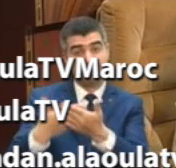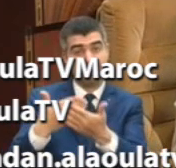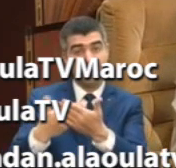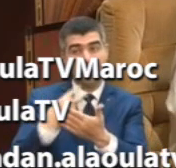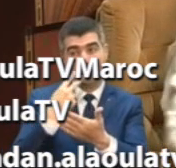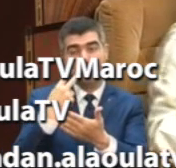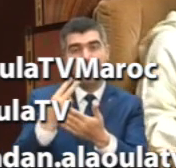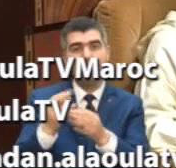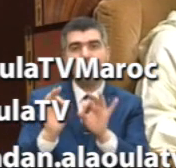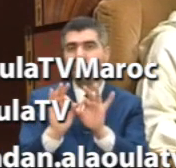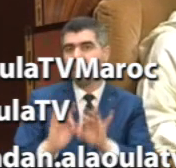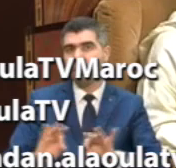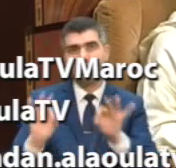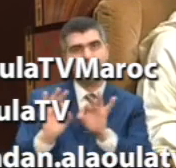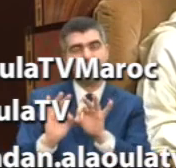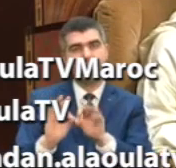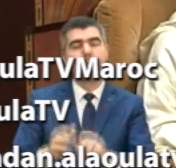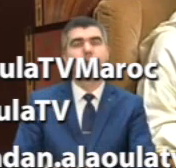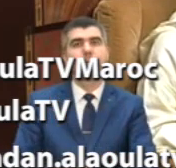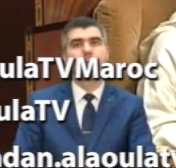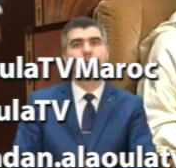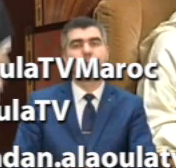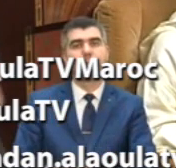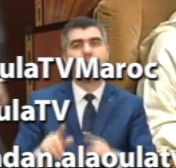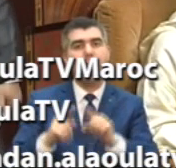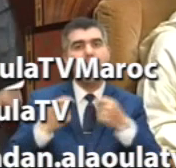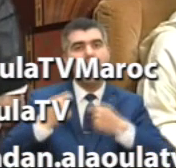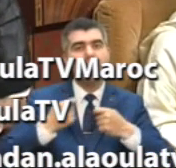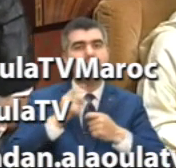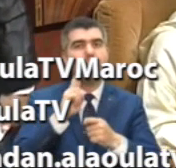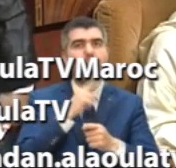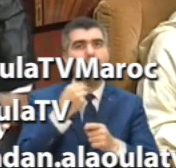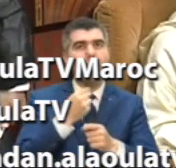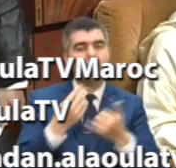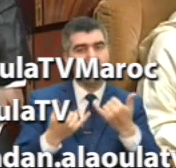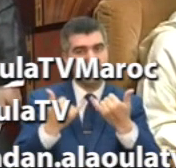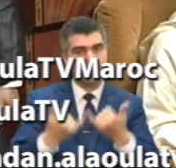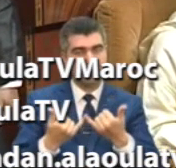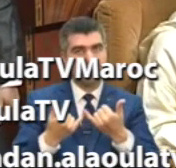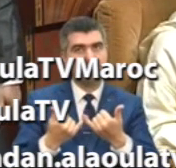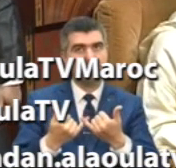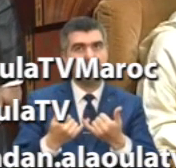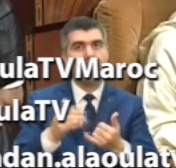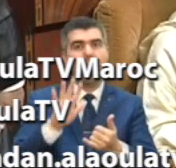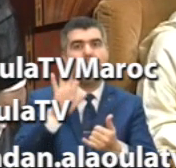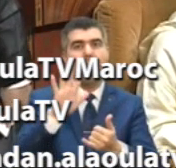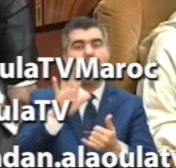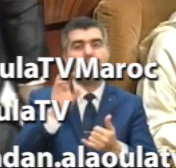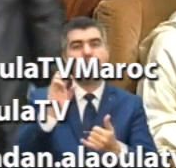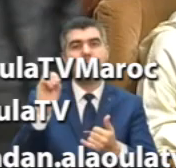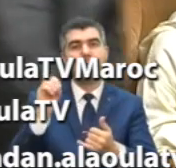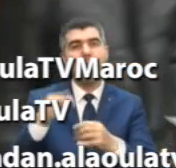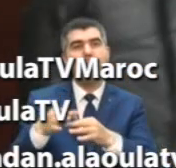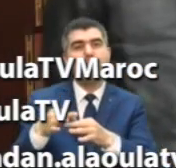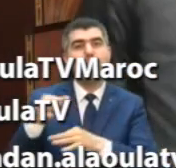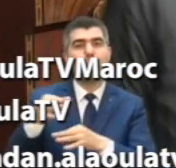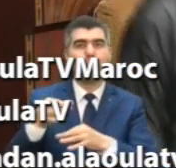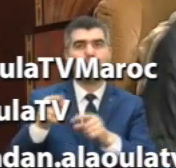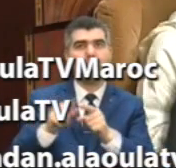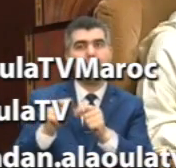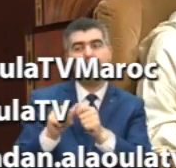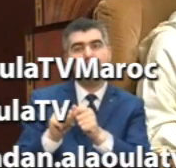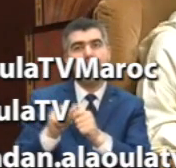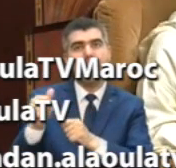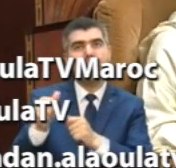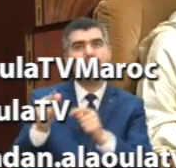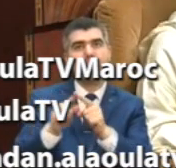في الميدان ما كاين حتى شي حاجه. رئيس الحكومه الحالي 500 متر بعيد الدار اللي كان ساكن فيها قبل، 500 متر